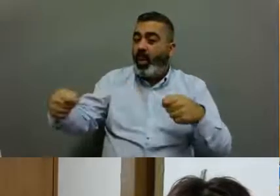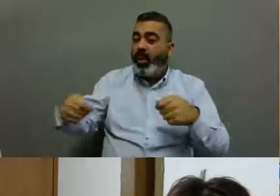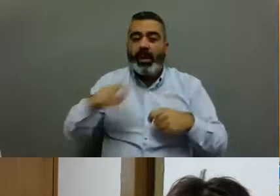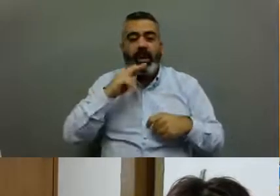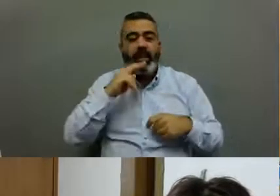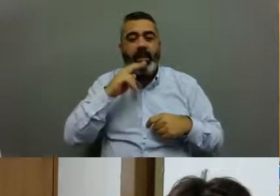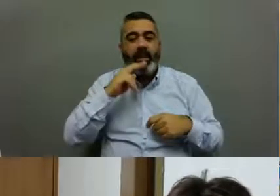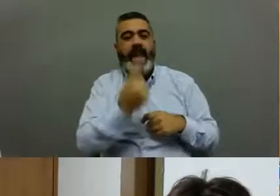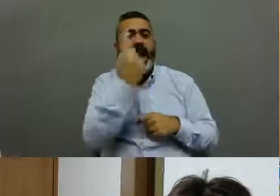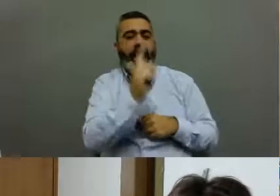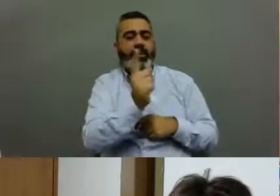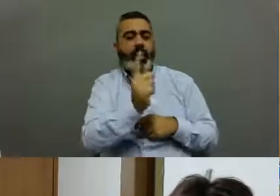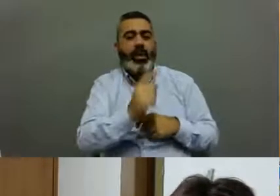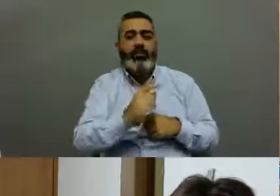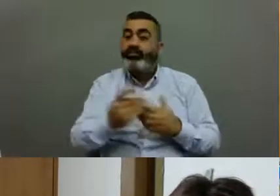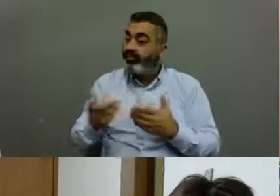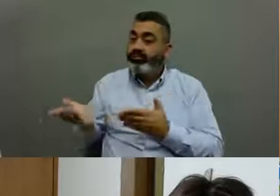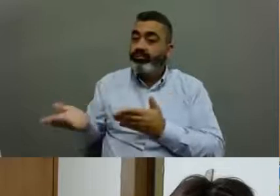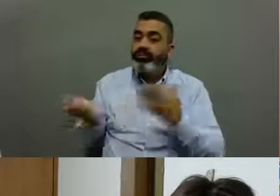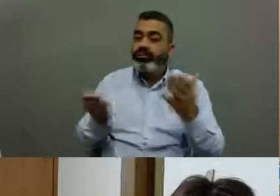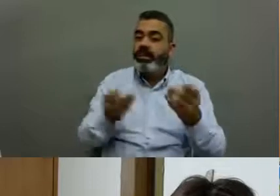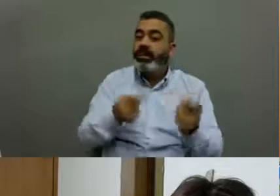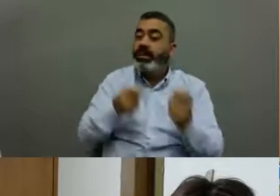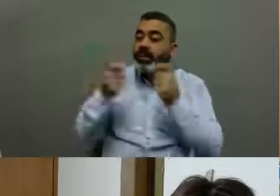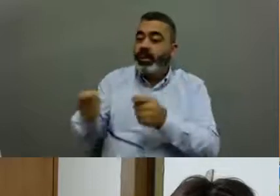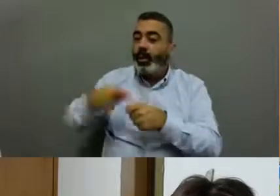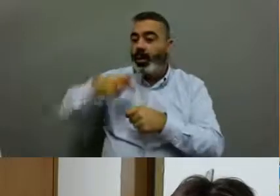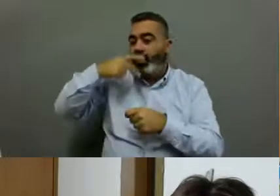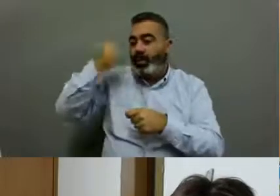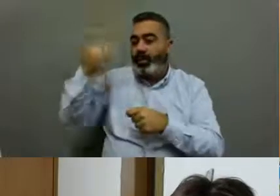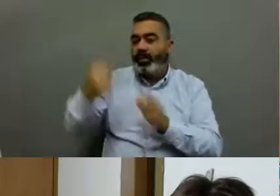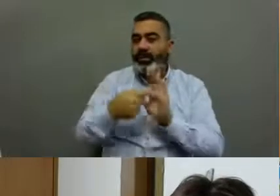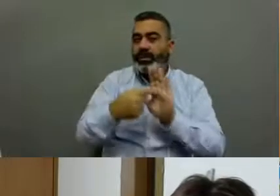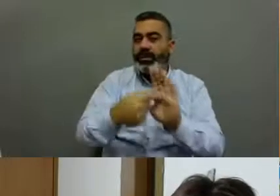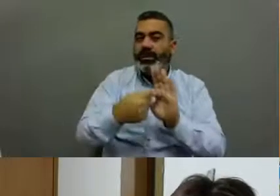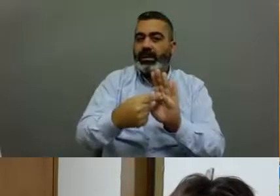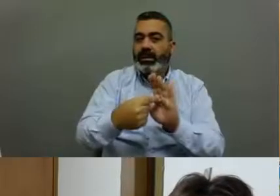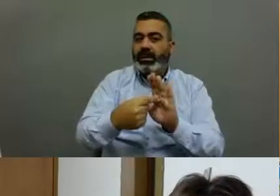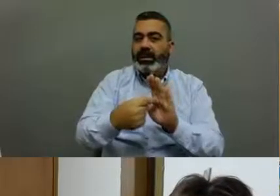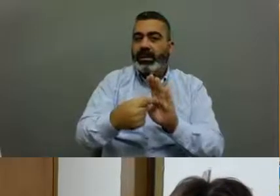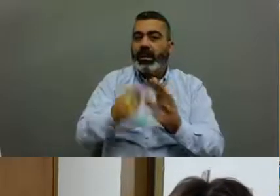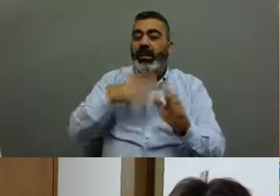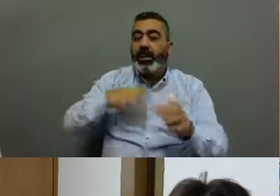ένα λεπτό. Ωραία. Σας δίνω. Απλά επειδή φροντίζουμε πάντα να έχουν όλα υπότιτλους,